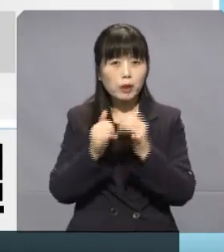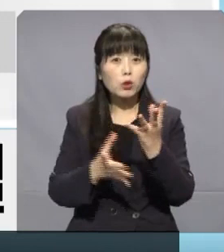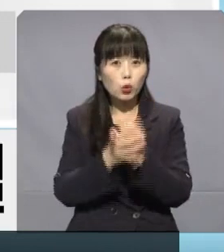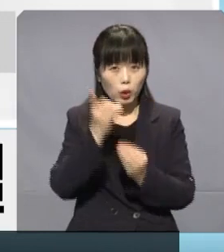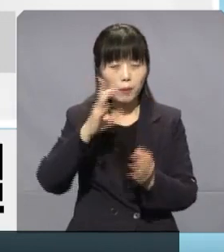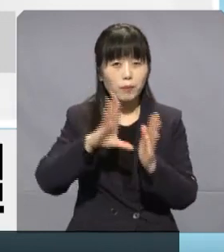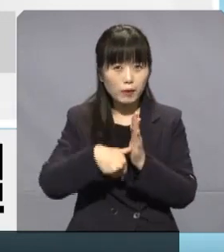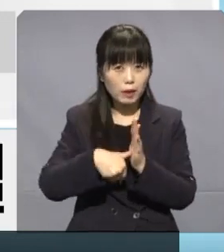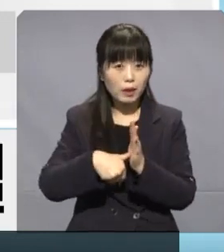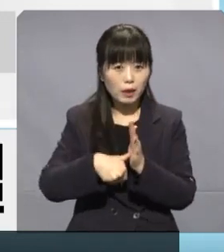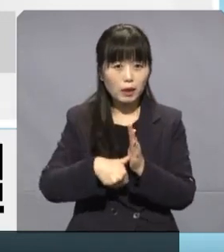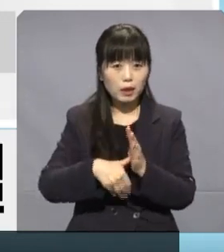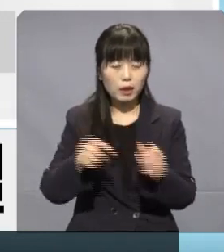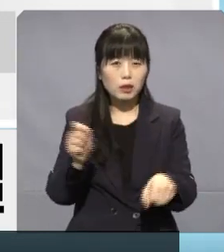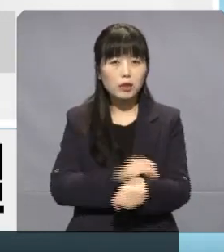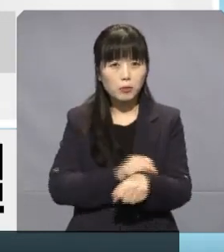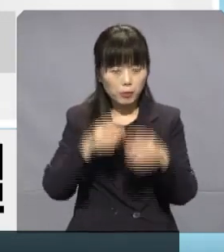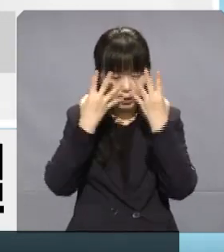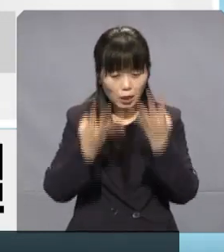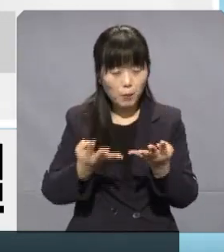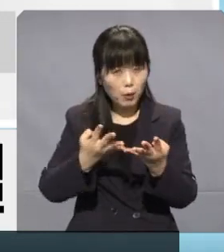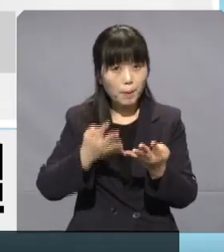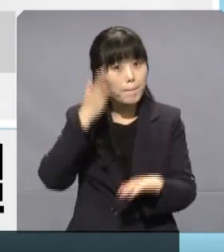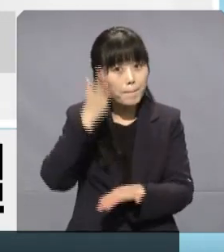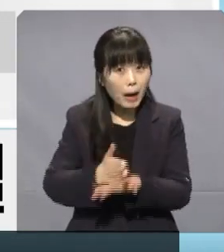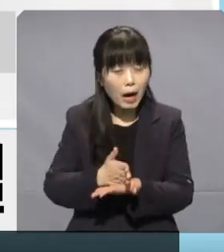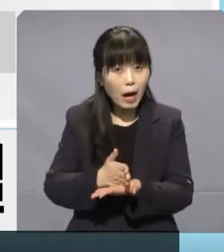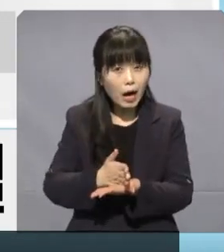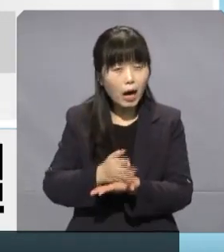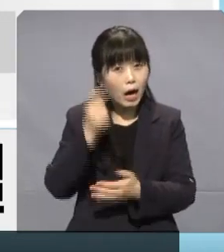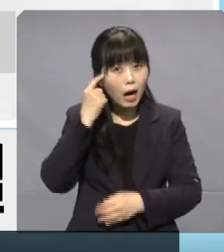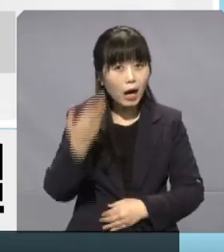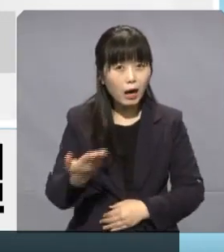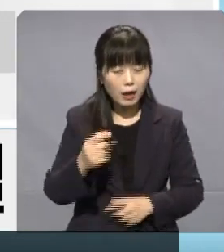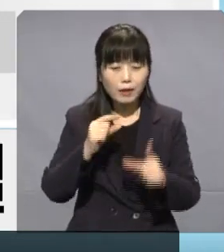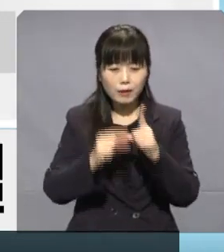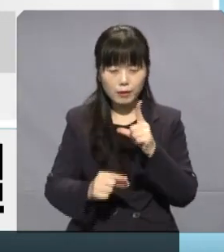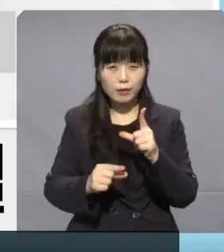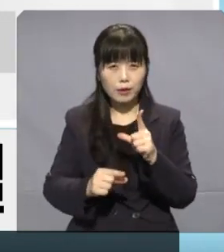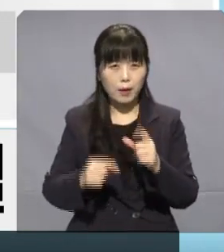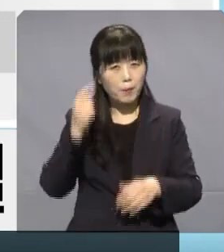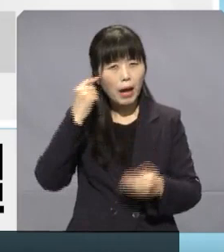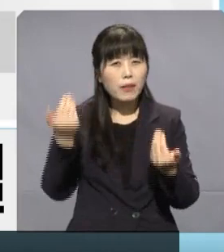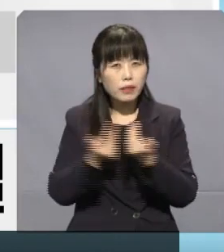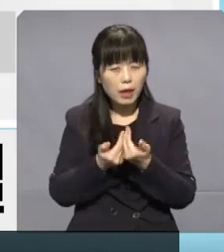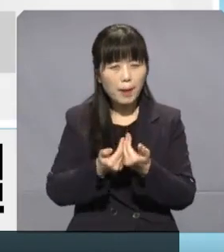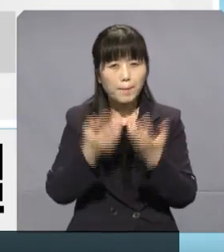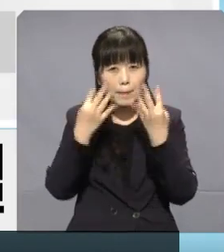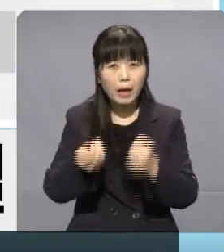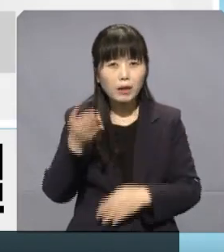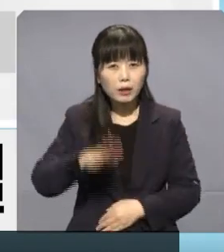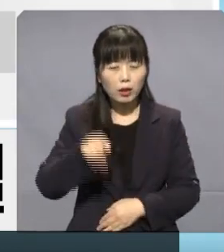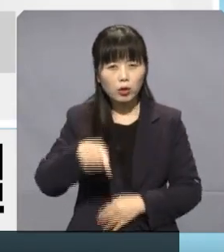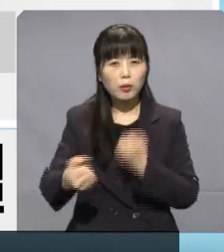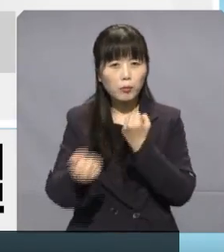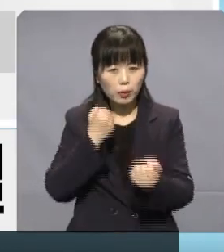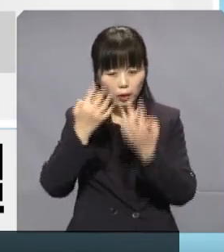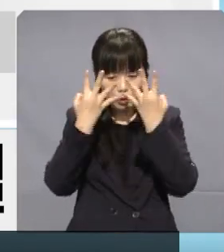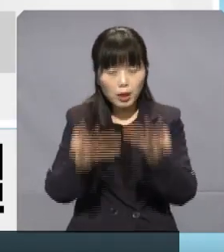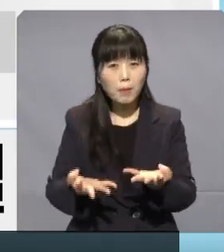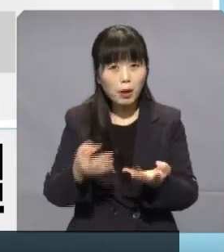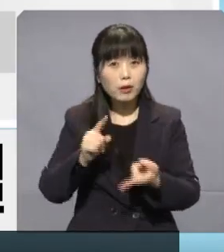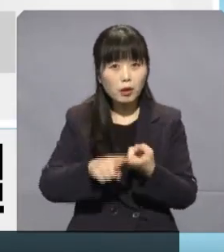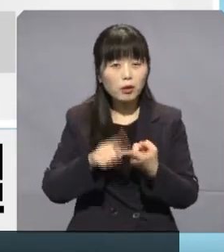차원에서 대통령의 특별 사면을 하지 말아야 되느냐? 그리고 또 일각에서는 반대 여론이 이렇게 높은데 그럼에도 불구하고 사면을 하는